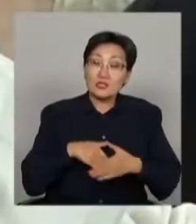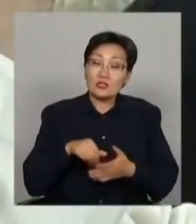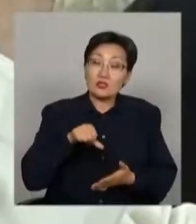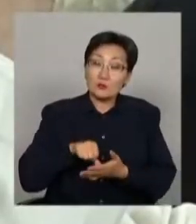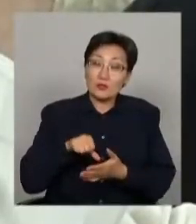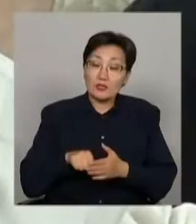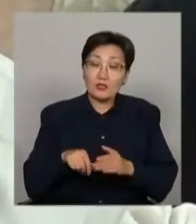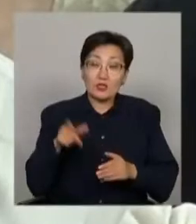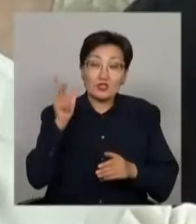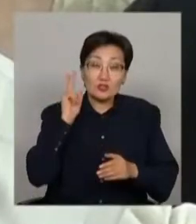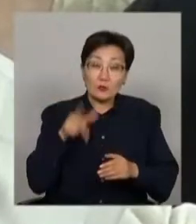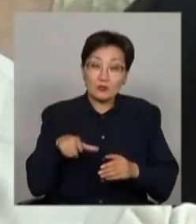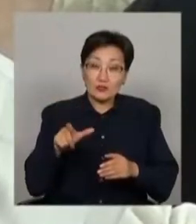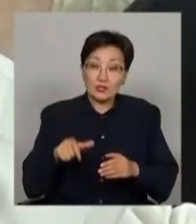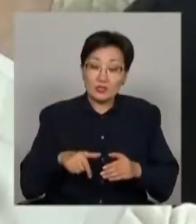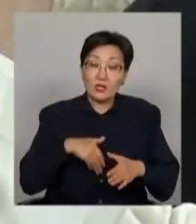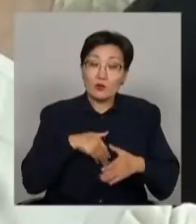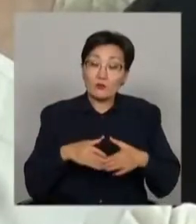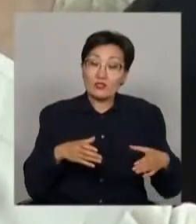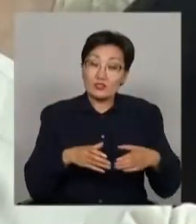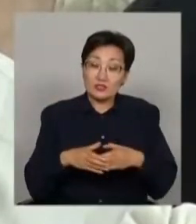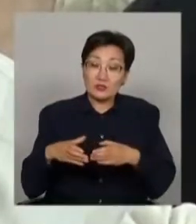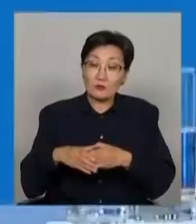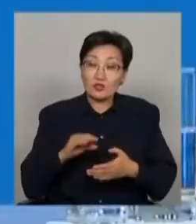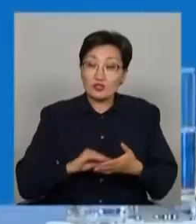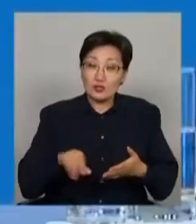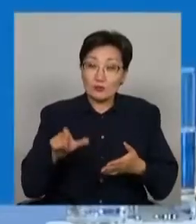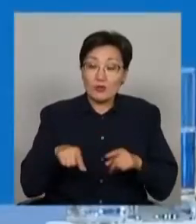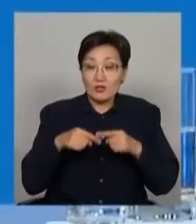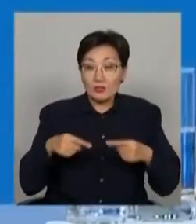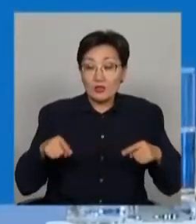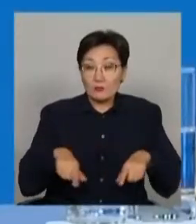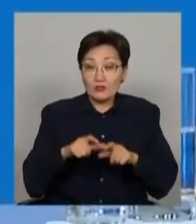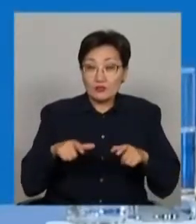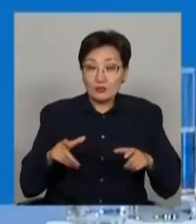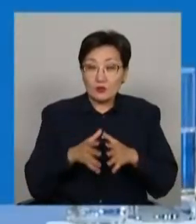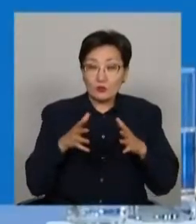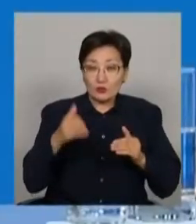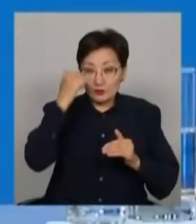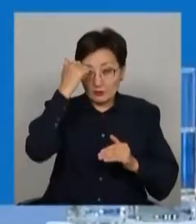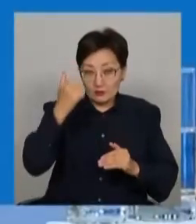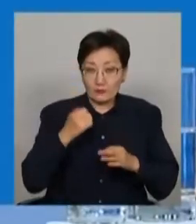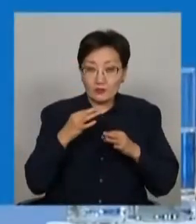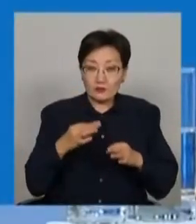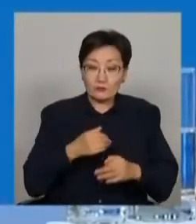атсалысқан дипломаттарға, волонтерлерге, журналистер мен басқа да азаматтарға рахметімді айтамын.